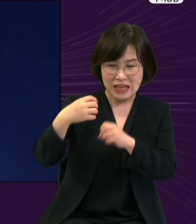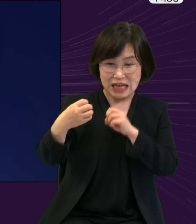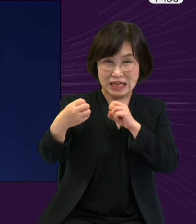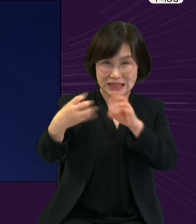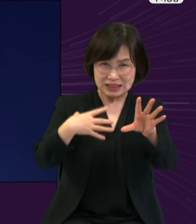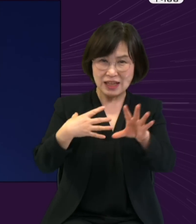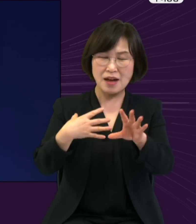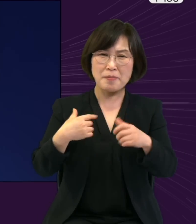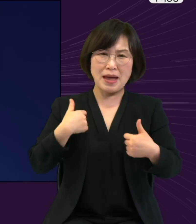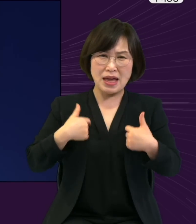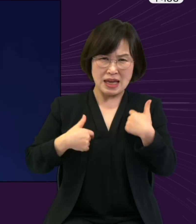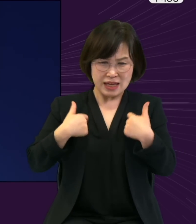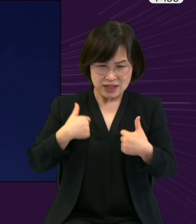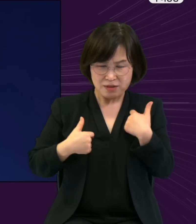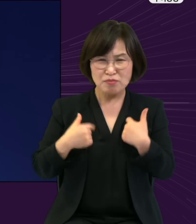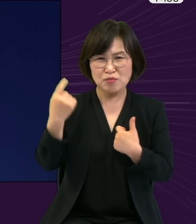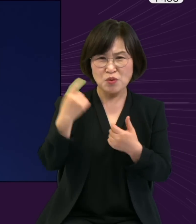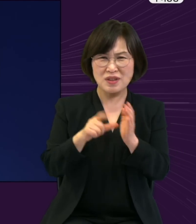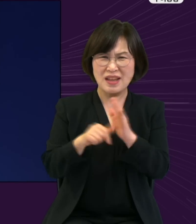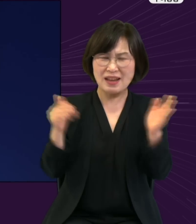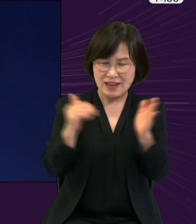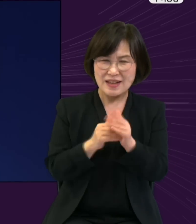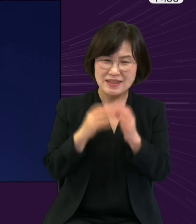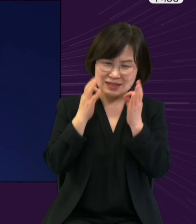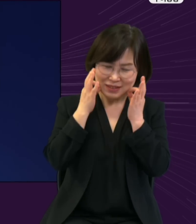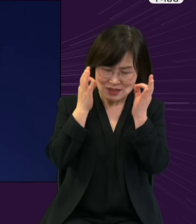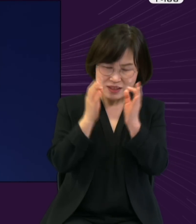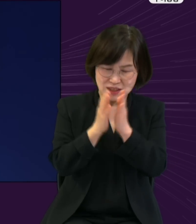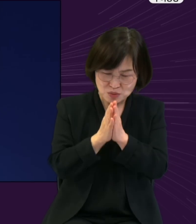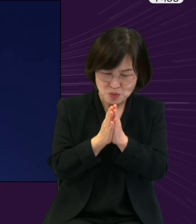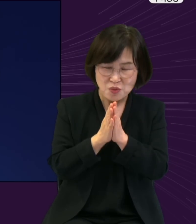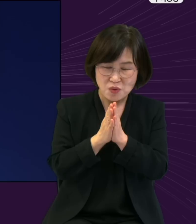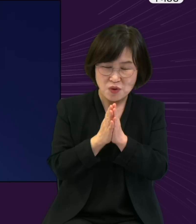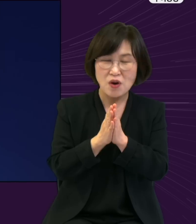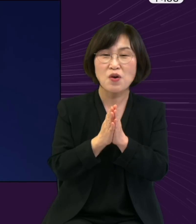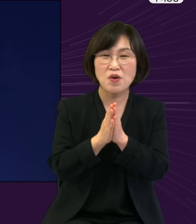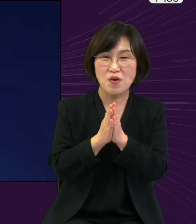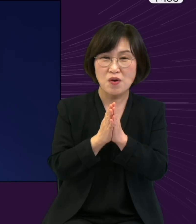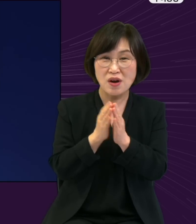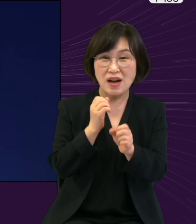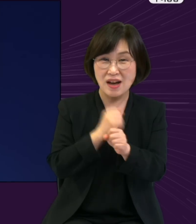때까지 여러분 간절히 기도하다가 자유롭게 돌아가시기를